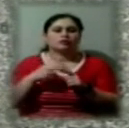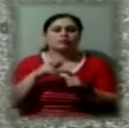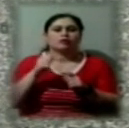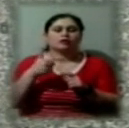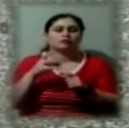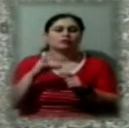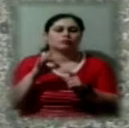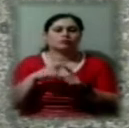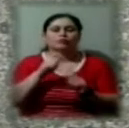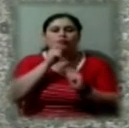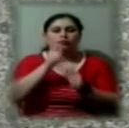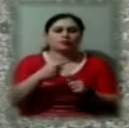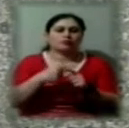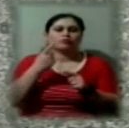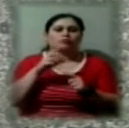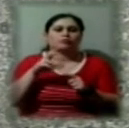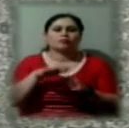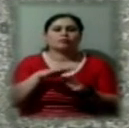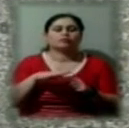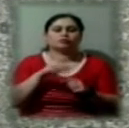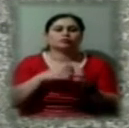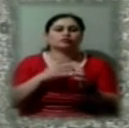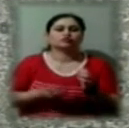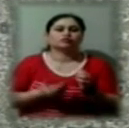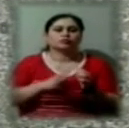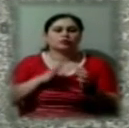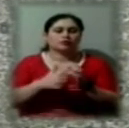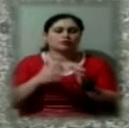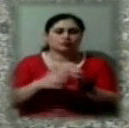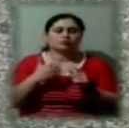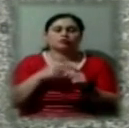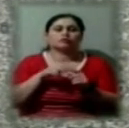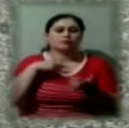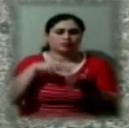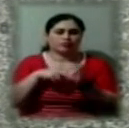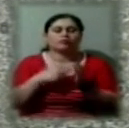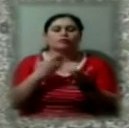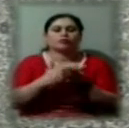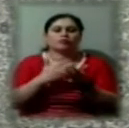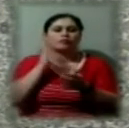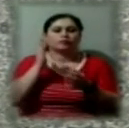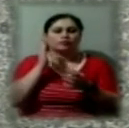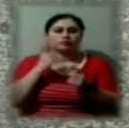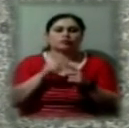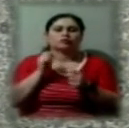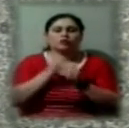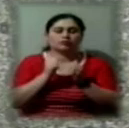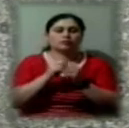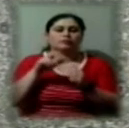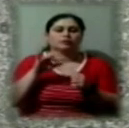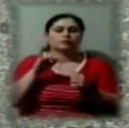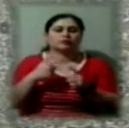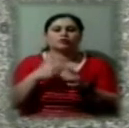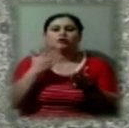подарував одній з мешканок Херсонщини. Тобто ми плануємо її показати в майбутньому. Тобто кожен предмет, він має, скажімо